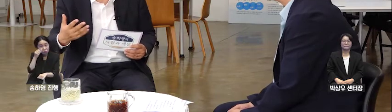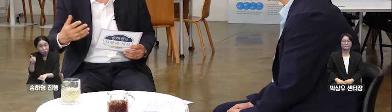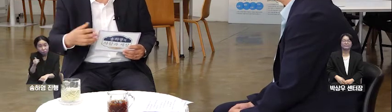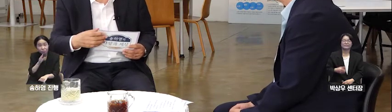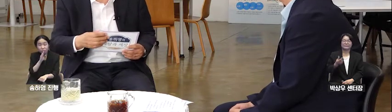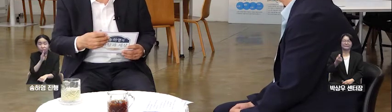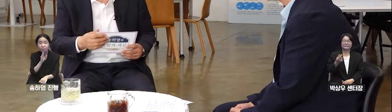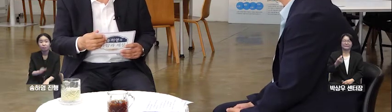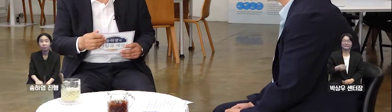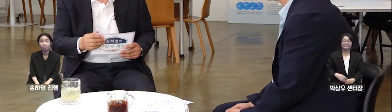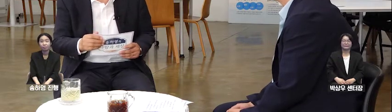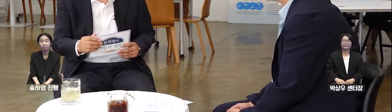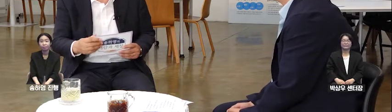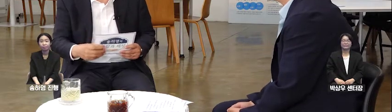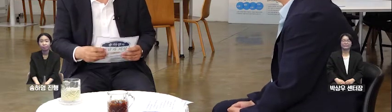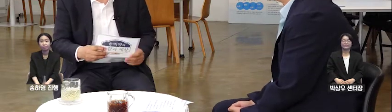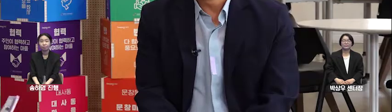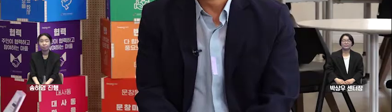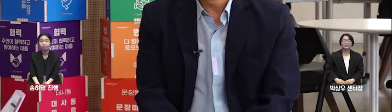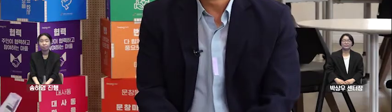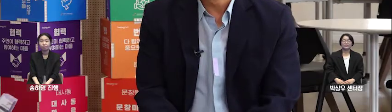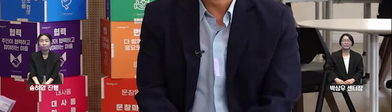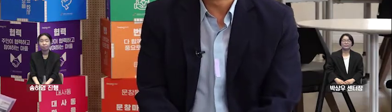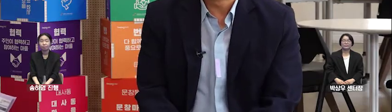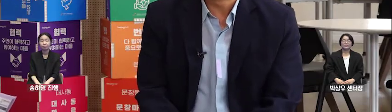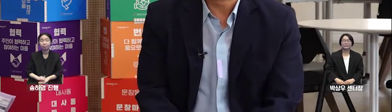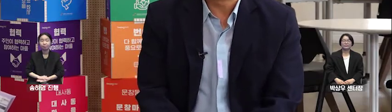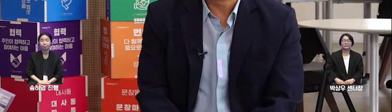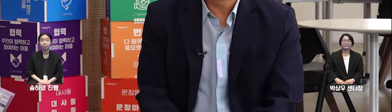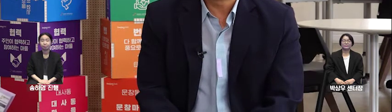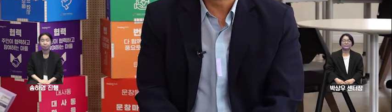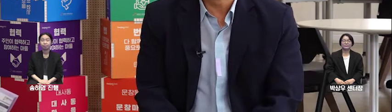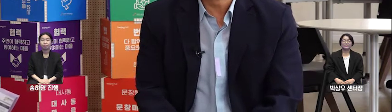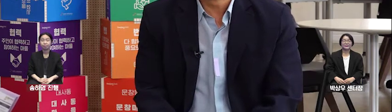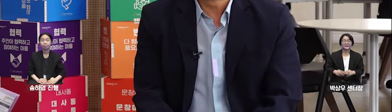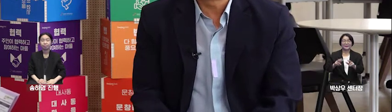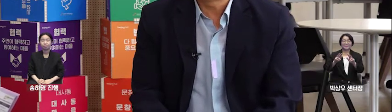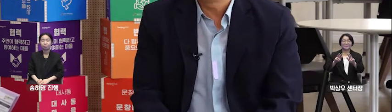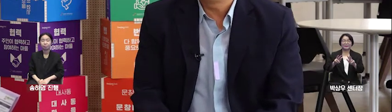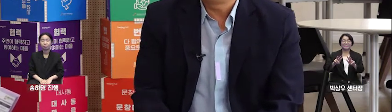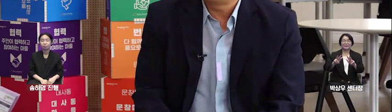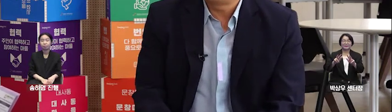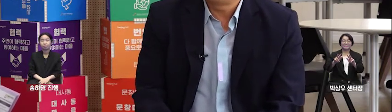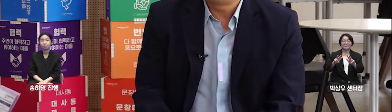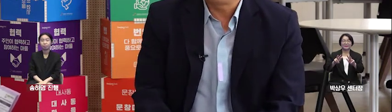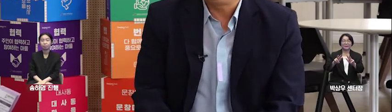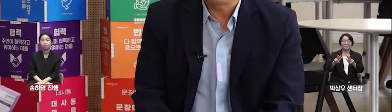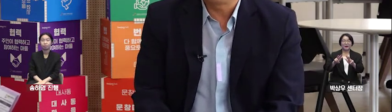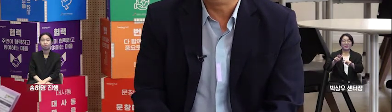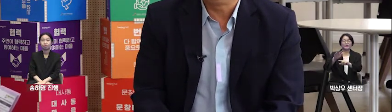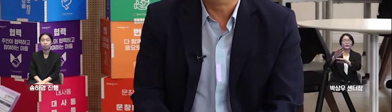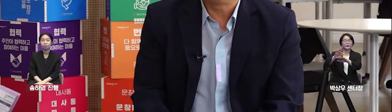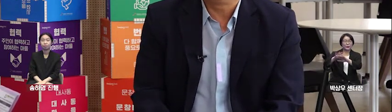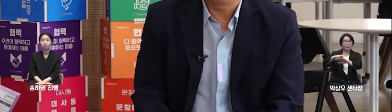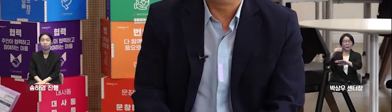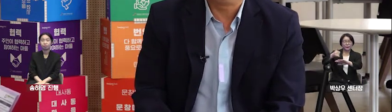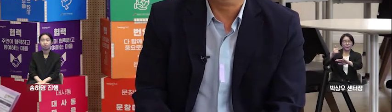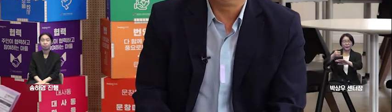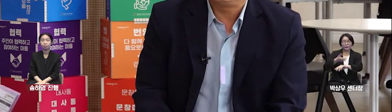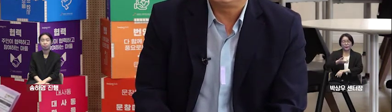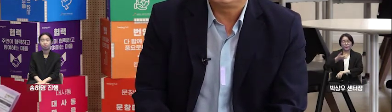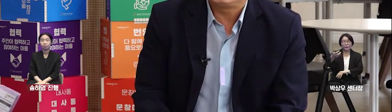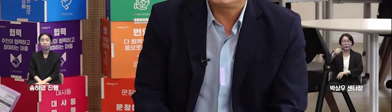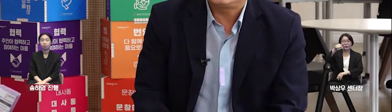될 거 아니에요. 예. 잘 됐어요? 그래도 이제 그 지금은 기촌귀농이 그냥